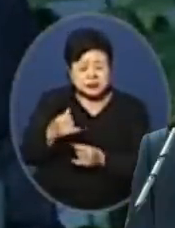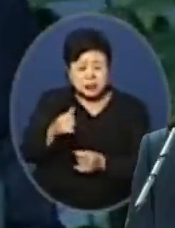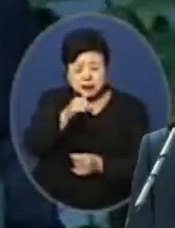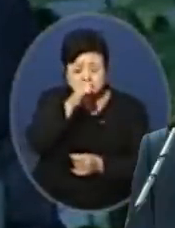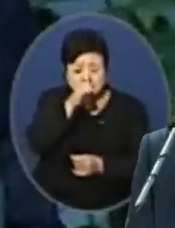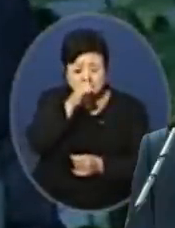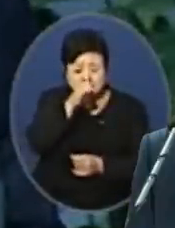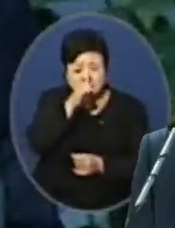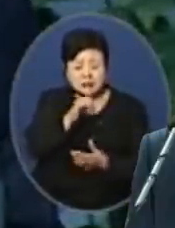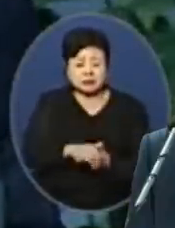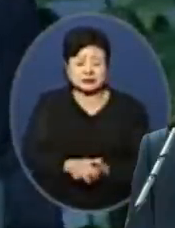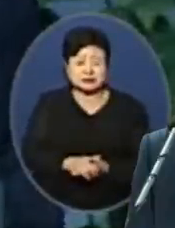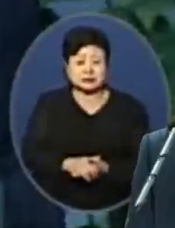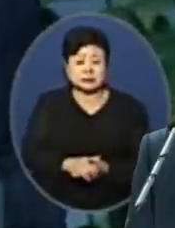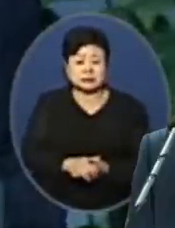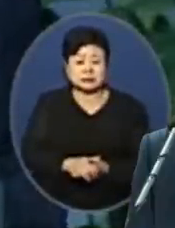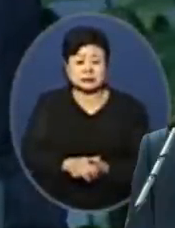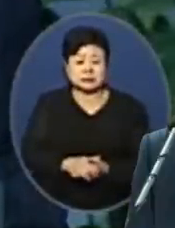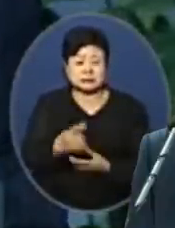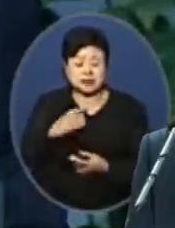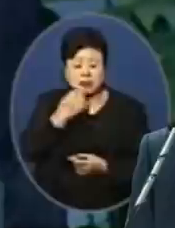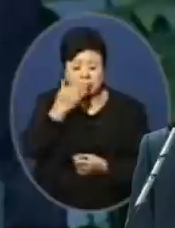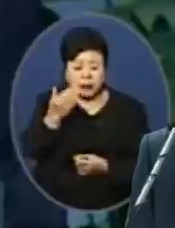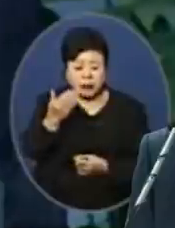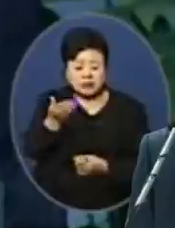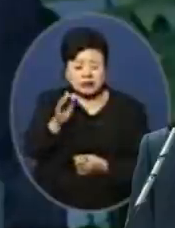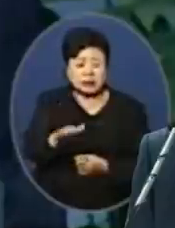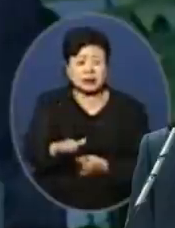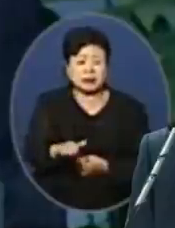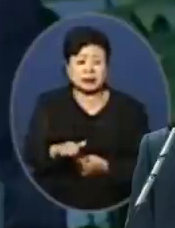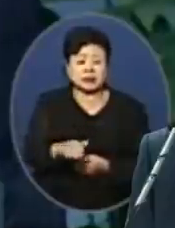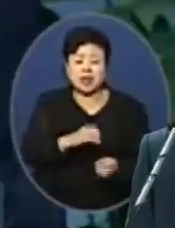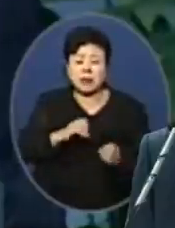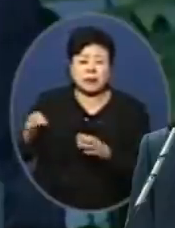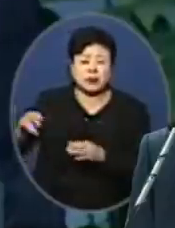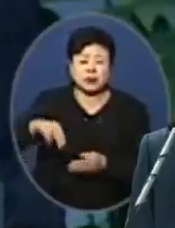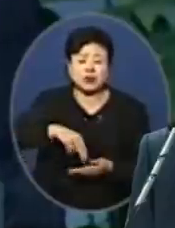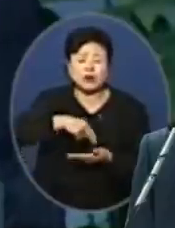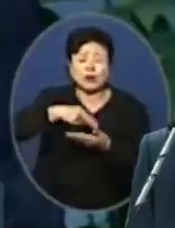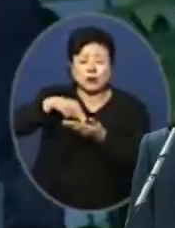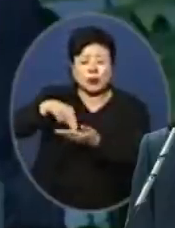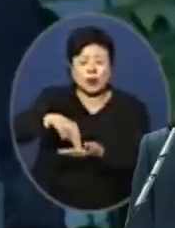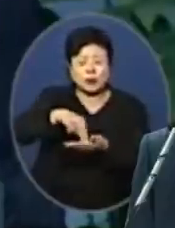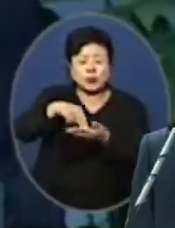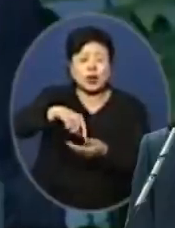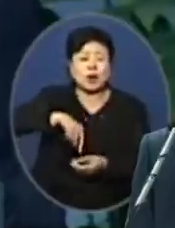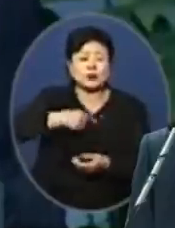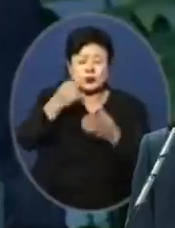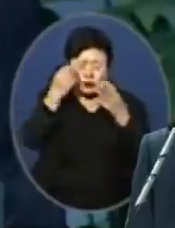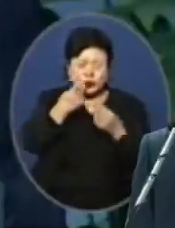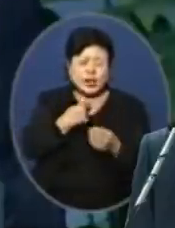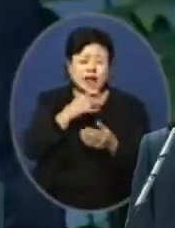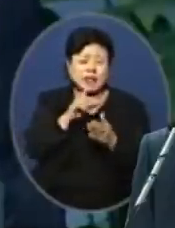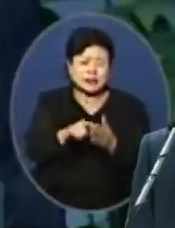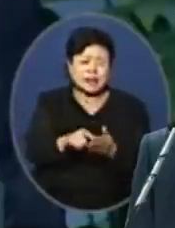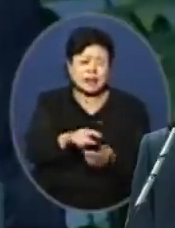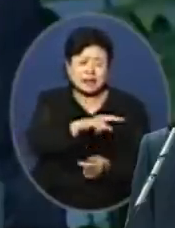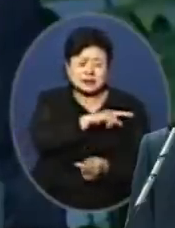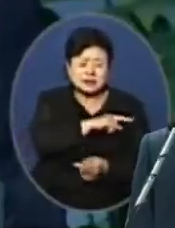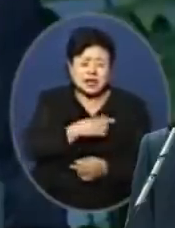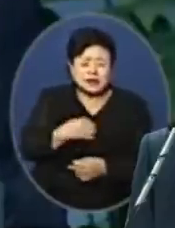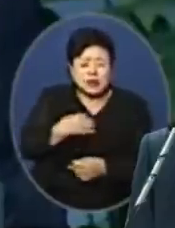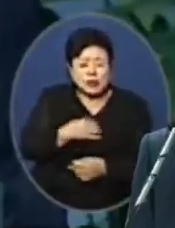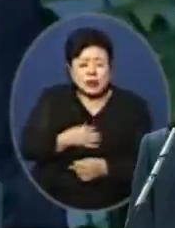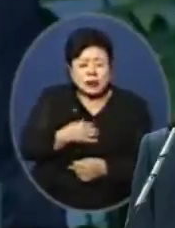있으면 당할 수 있습니다. 그러나 다 버리고 외롭고 고독한 곳에서 고난당할 때가 제일